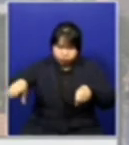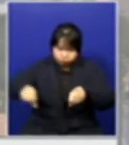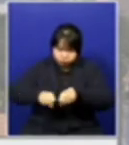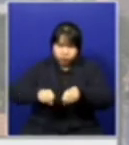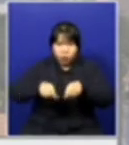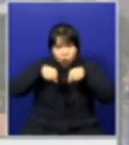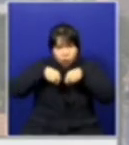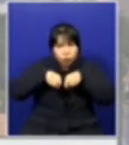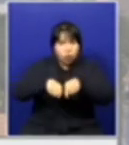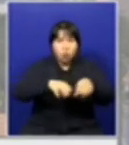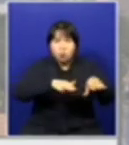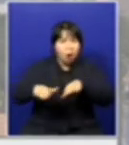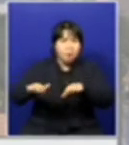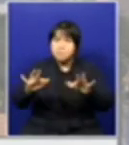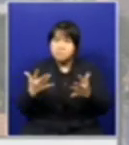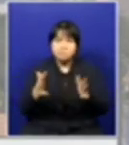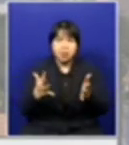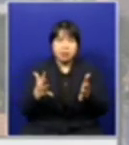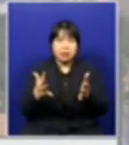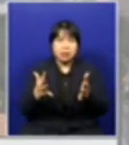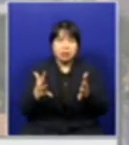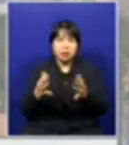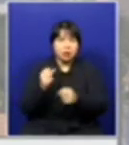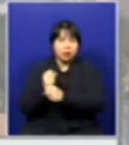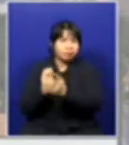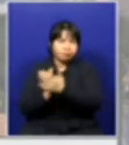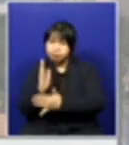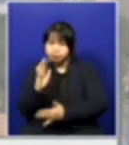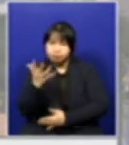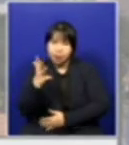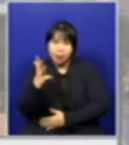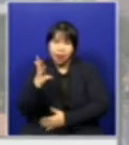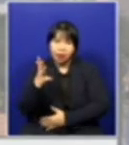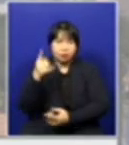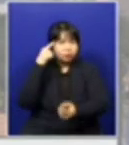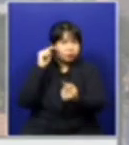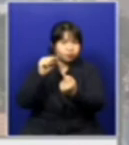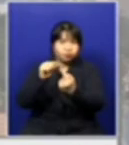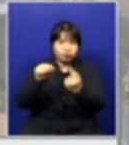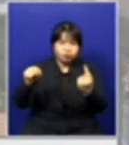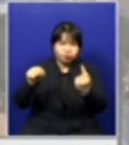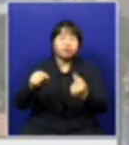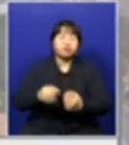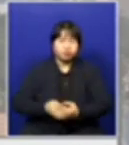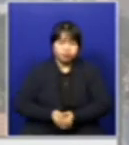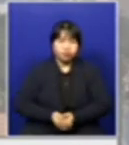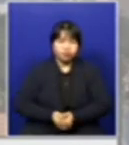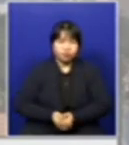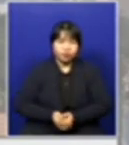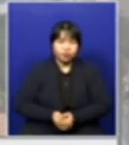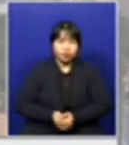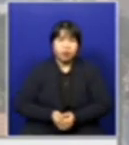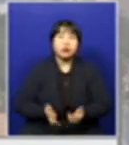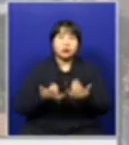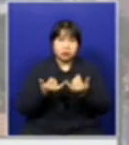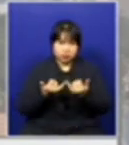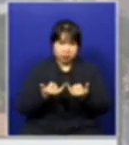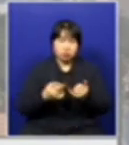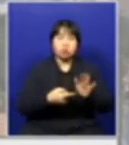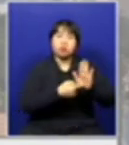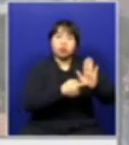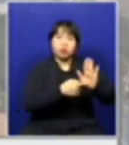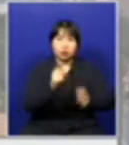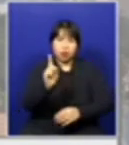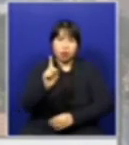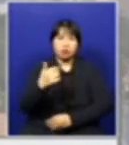ามารถทำให้เกิดความสำเร็จแก่กลุ่มเป้าหมายได้ค่ะและดิฉันก็จะขอยกตัวอย่างอีก